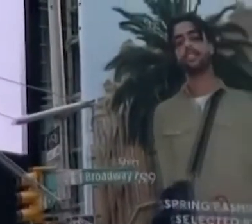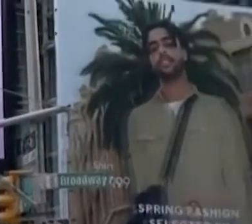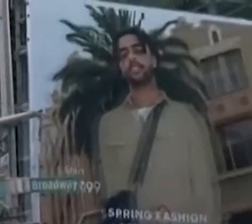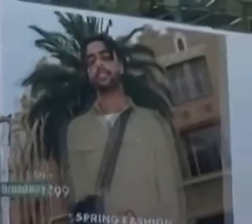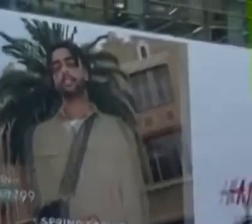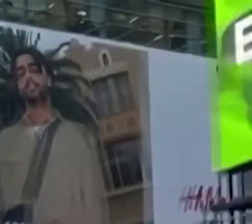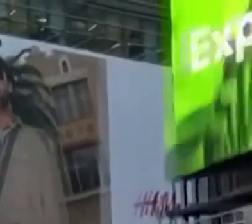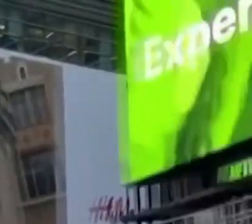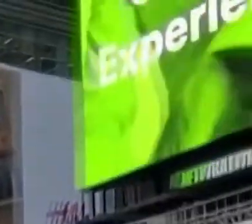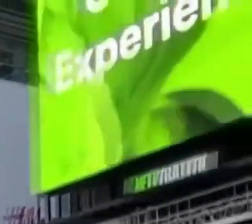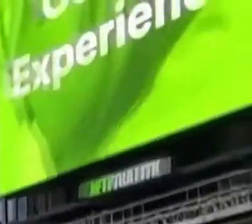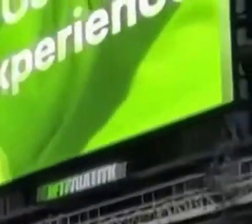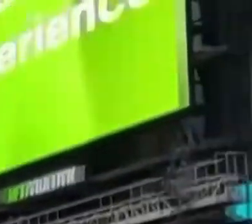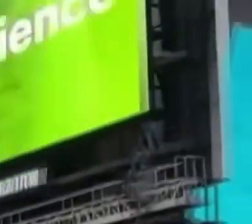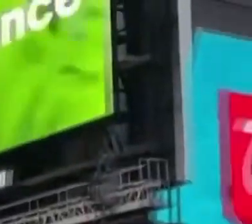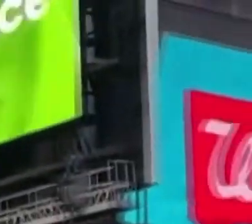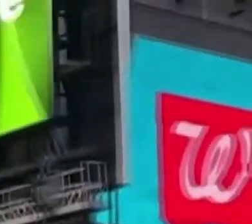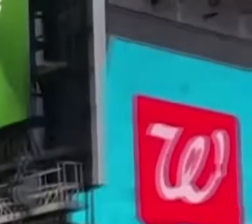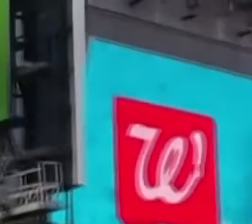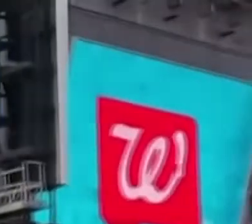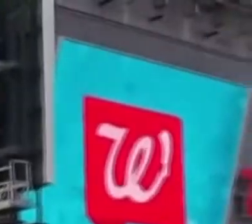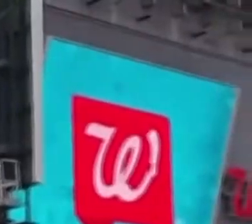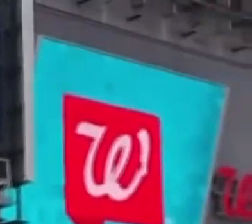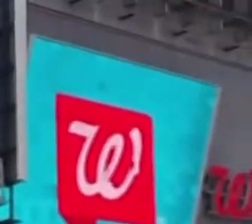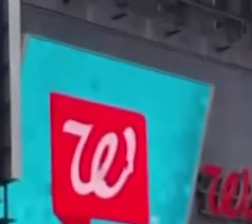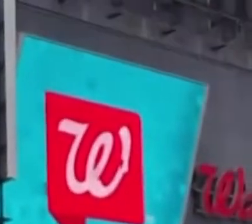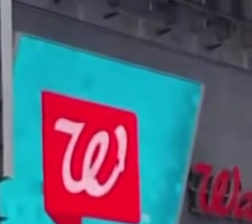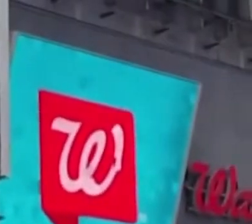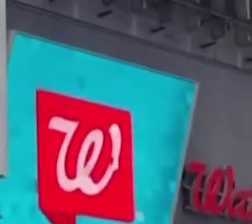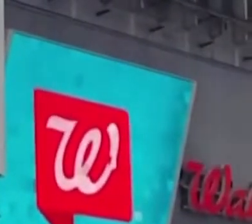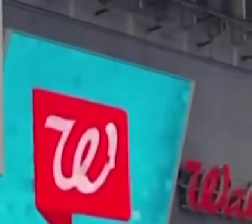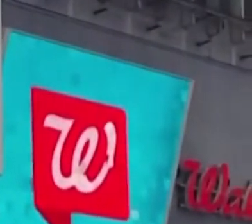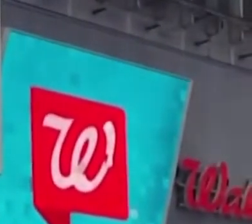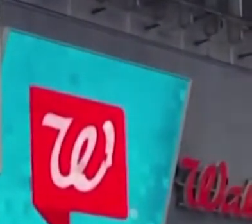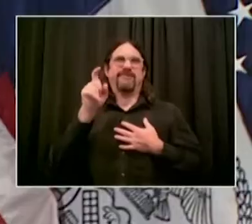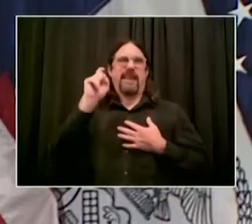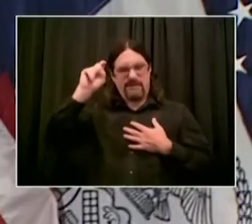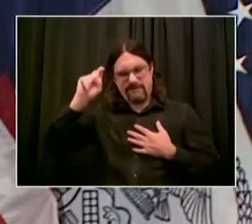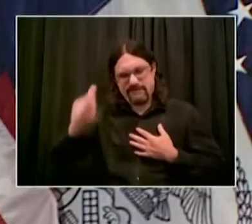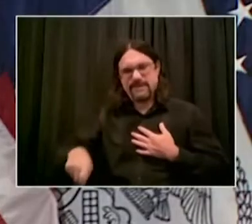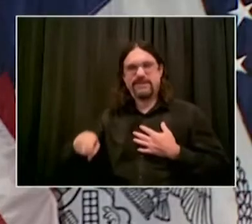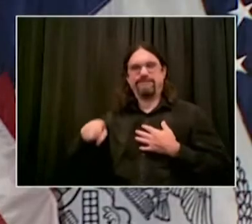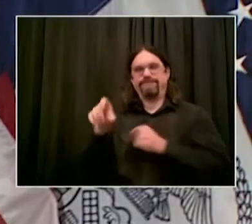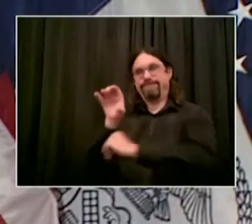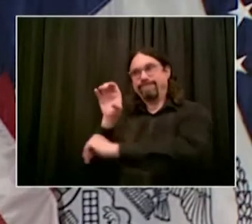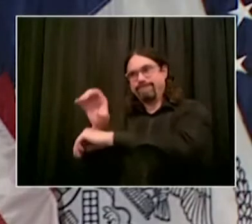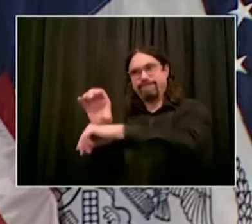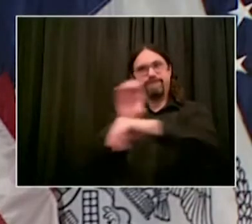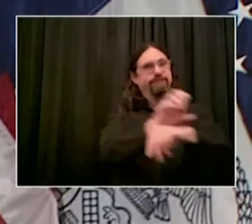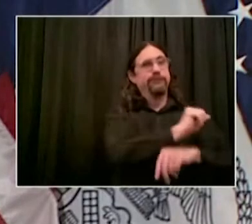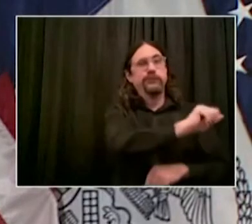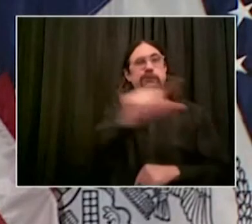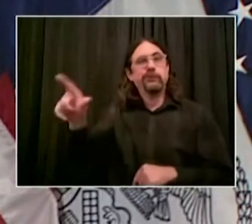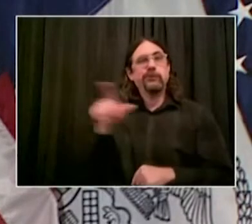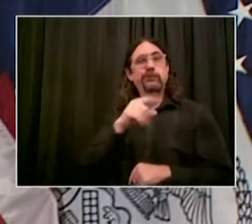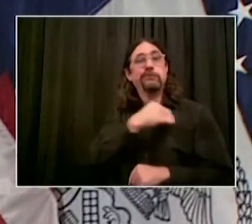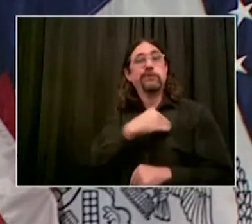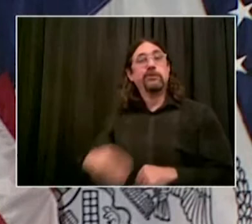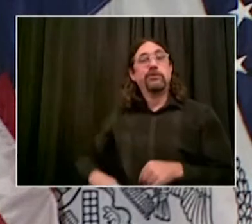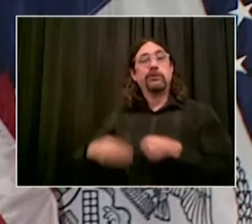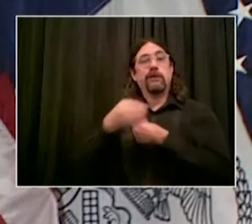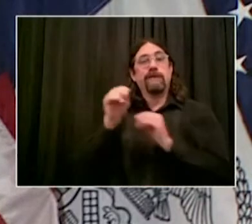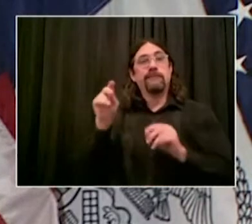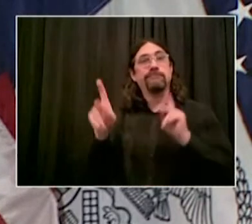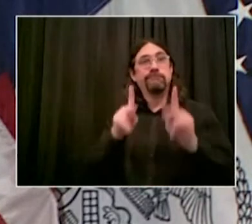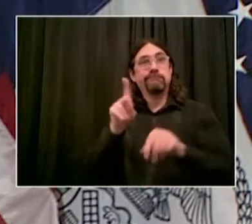組合との賃金交渉で枚向きに受け止められる可能性があると主張は見ていますそして今後の賃金